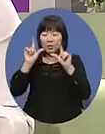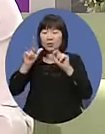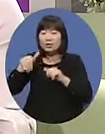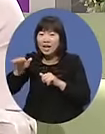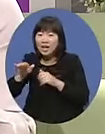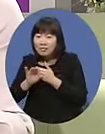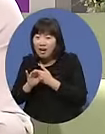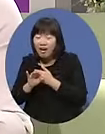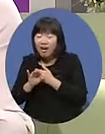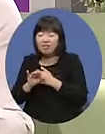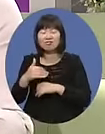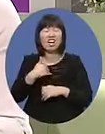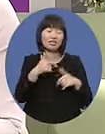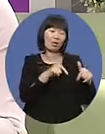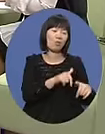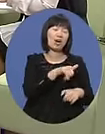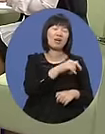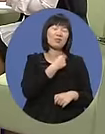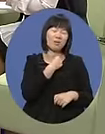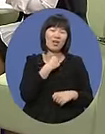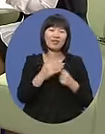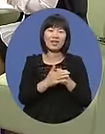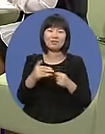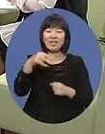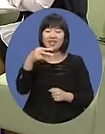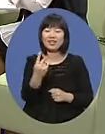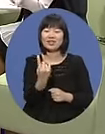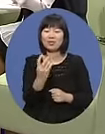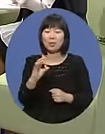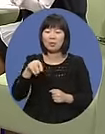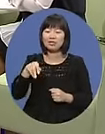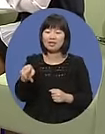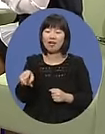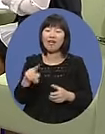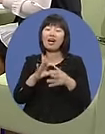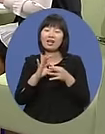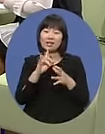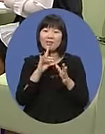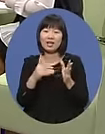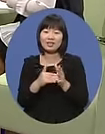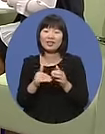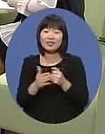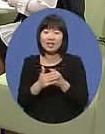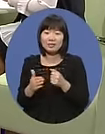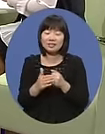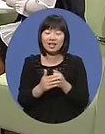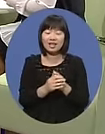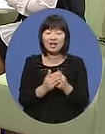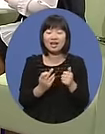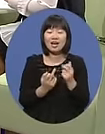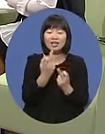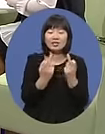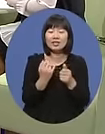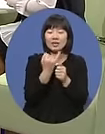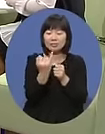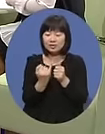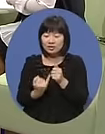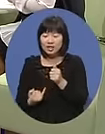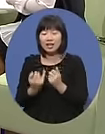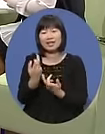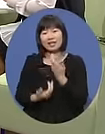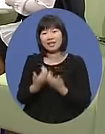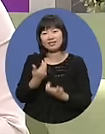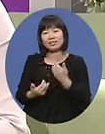동서 가는 얘기도 있어요. 그래서 동서. 네. 그래서 서로 사실 동서 갈등들도 굉장히 많고요.